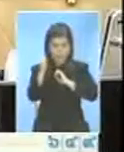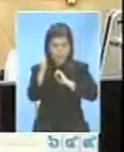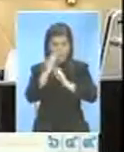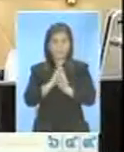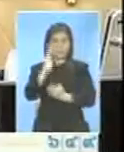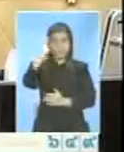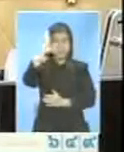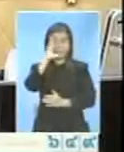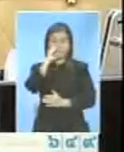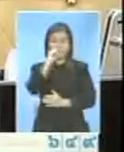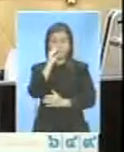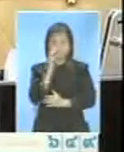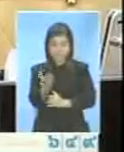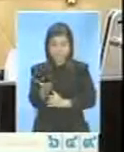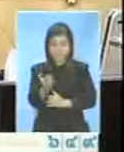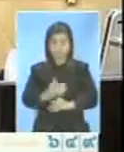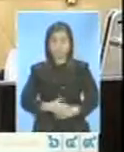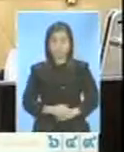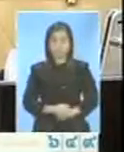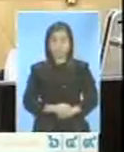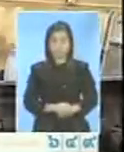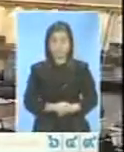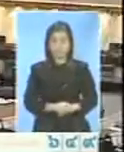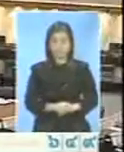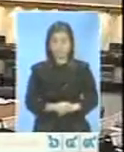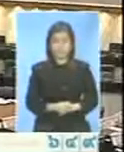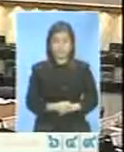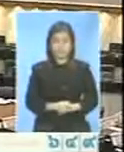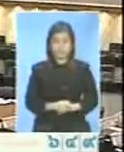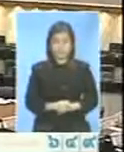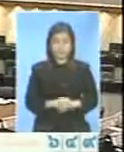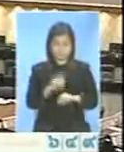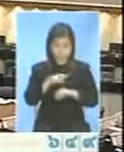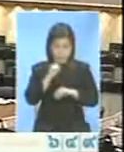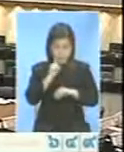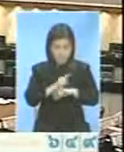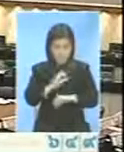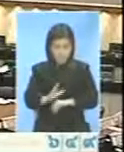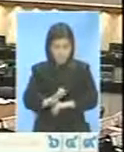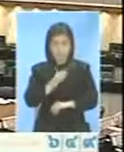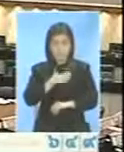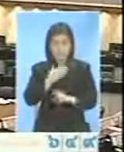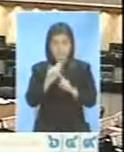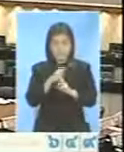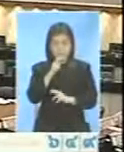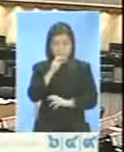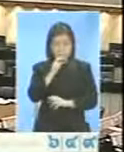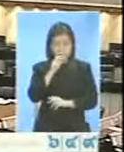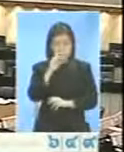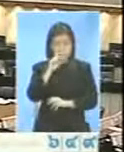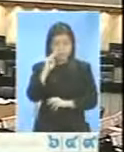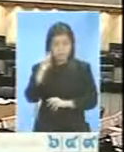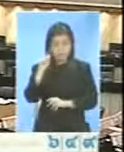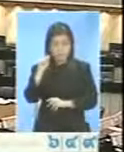างรัฐธรรมนูญนะครับแก้ไขเพิ่มเติมมาตรา190มาตรานี้ก็ว่าด้วยการหนังสือสัญญา